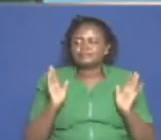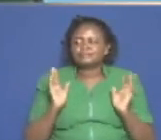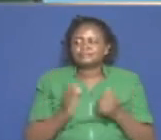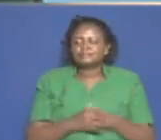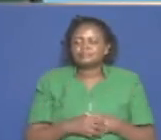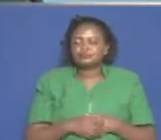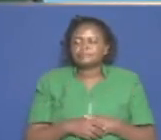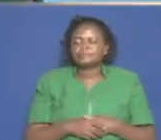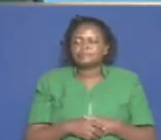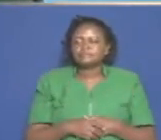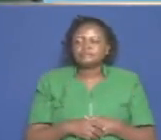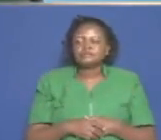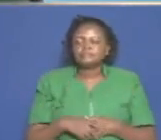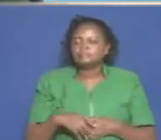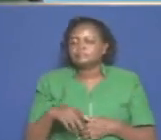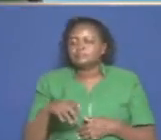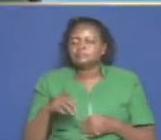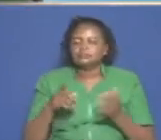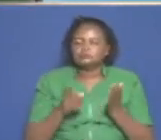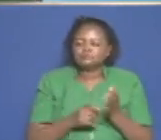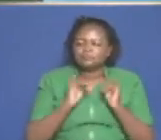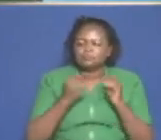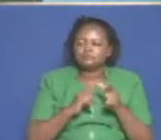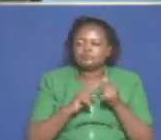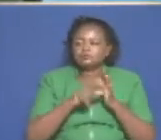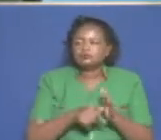Mengi zaidi utakuwa unayapata mwendo wa saa 7 kwa lugha ya